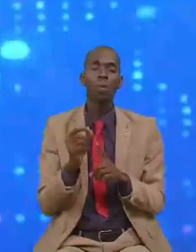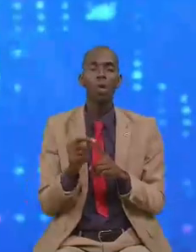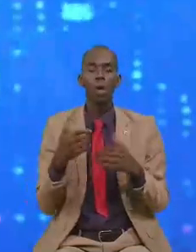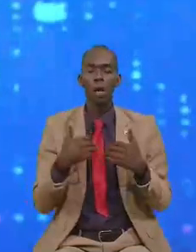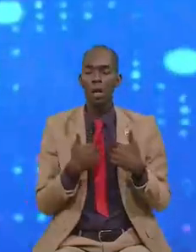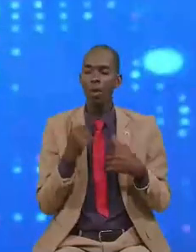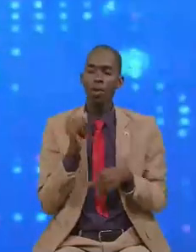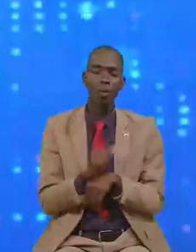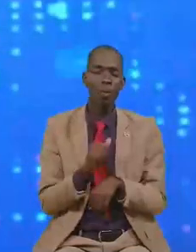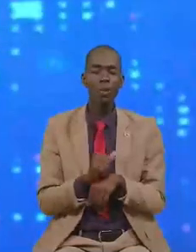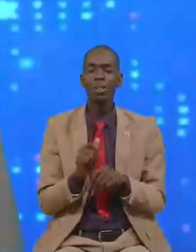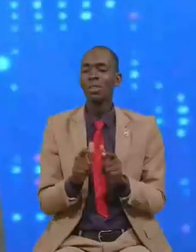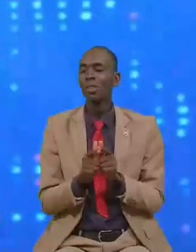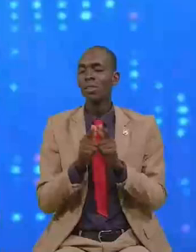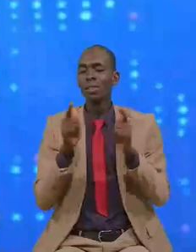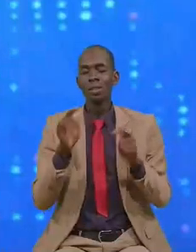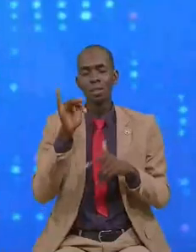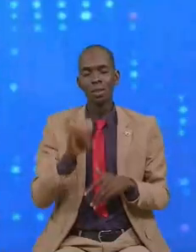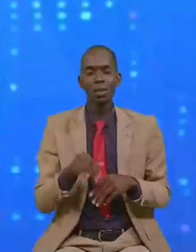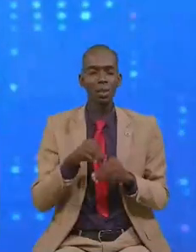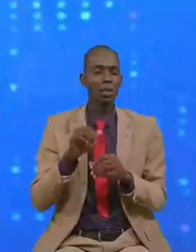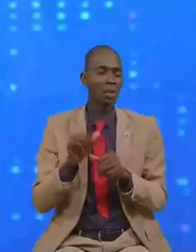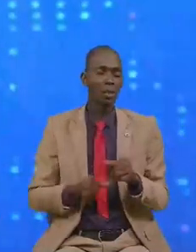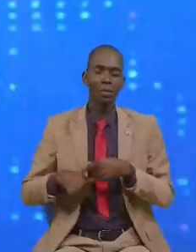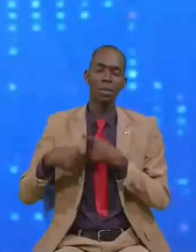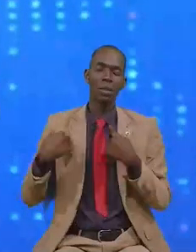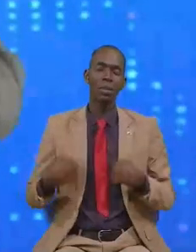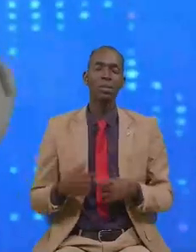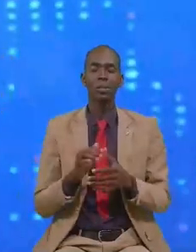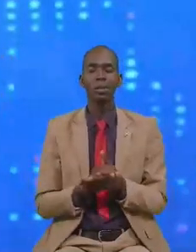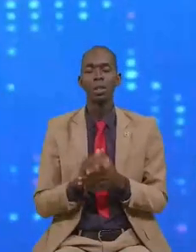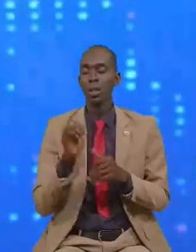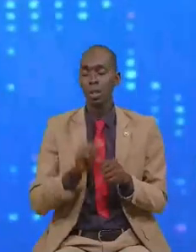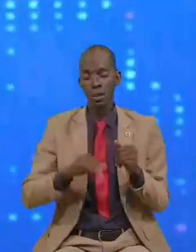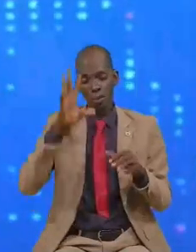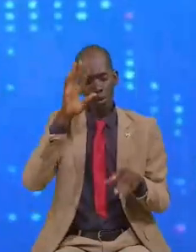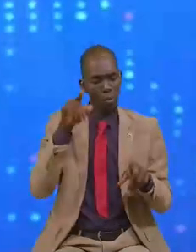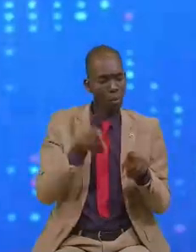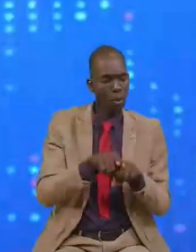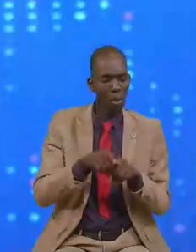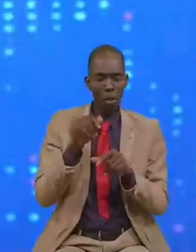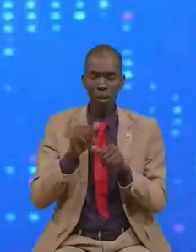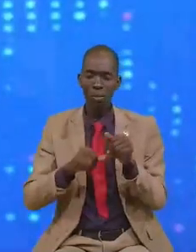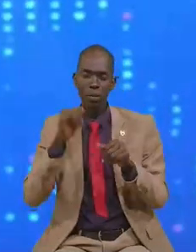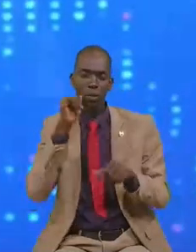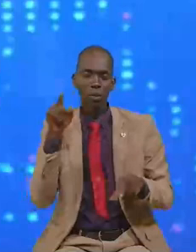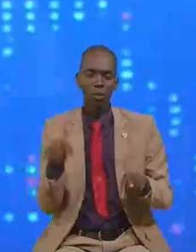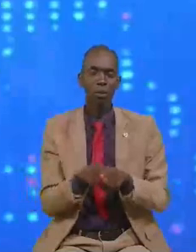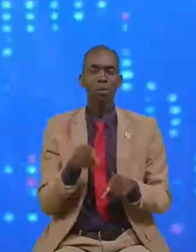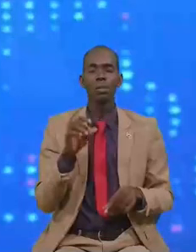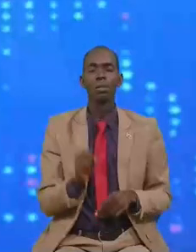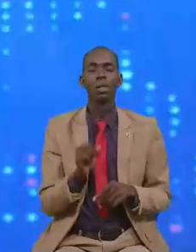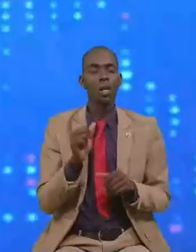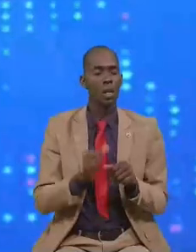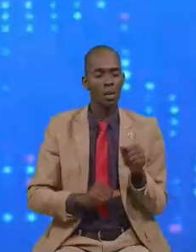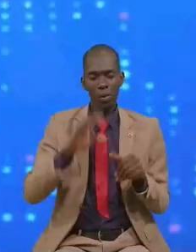a agi efficacement dans chaque cœur. Tout frère, toute sœur, tout